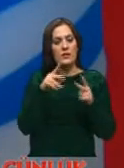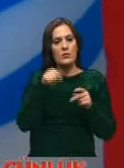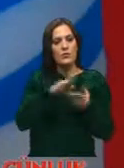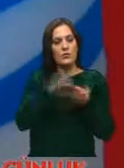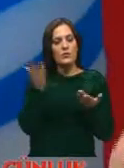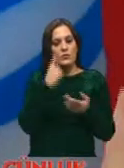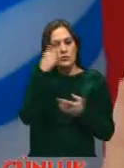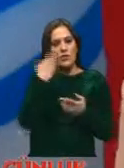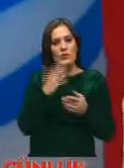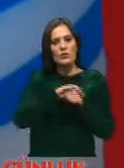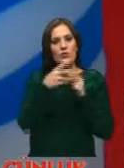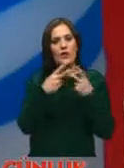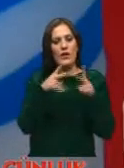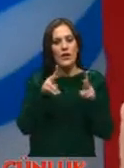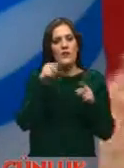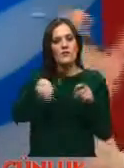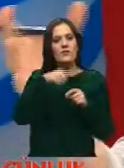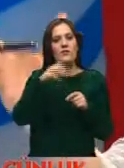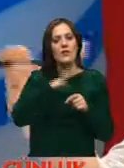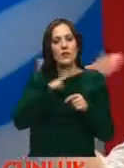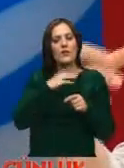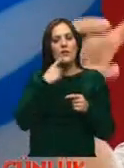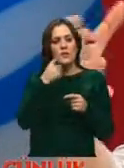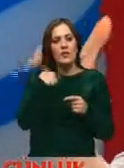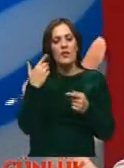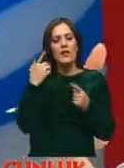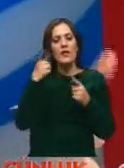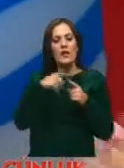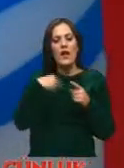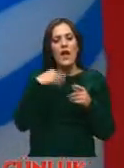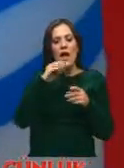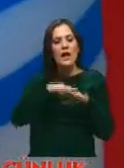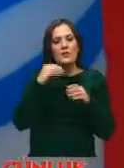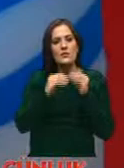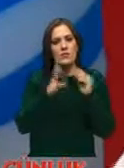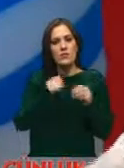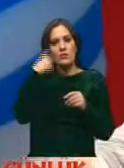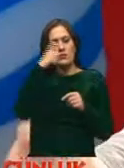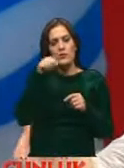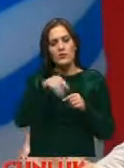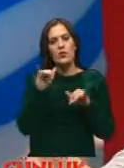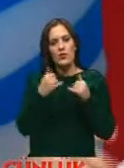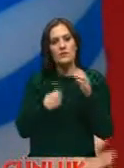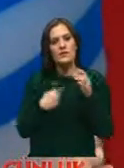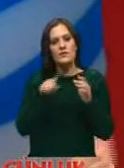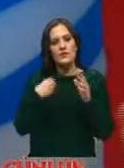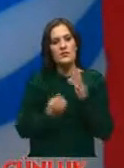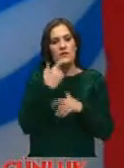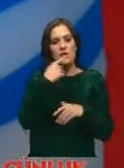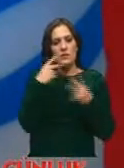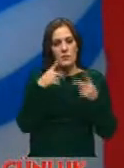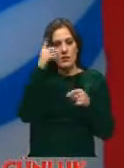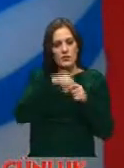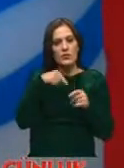durum. Çünkü artık dünyaya açılma durumu var. İşte evet. Diyorsunuz ya patent sorunu var. İşte biz Türkiye'den şu kadar oyun biz çıkardık diyebilmek için